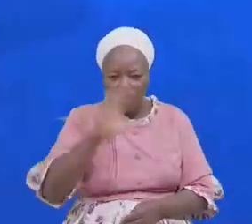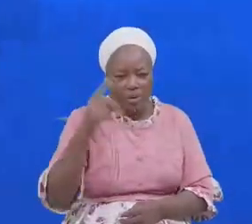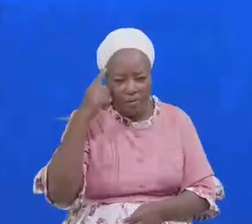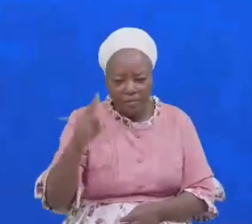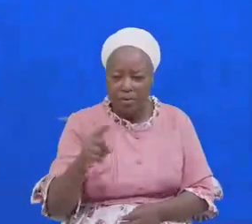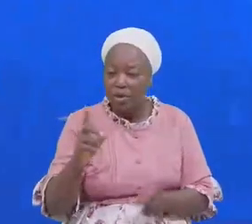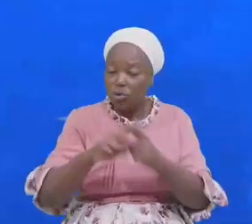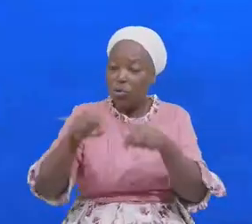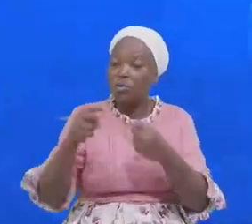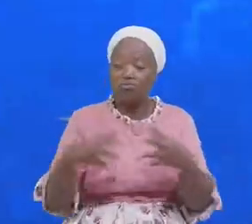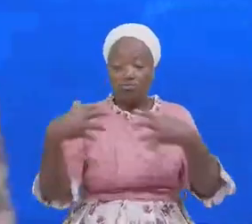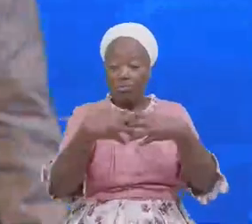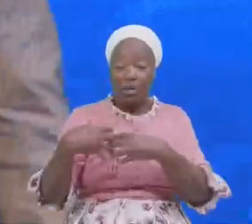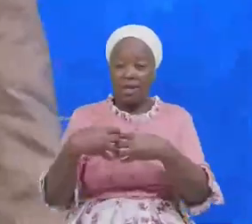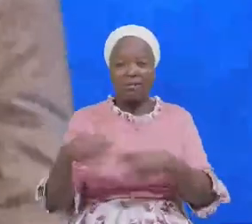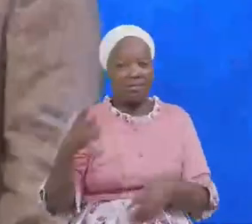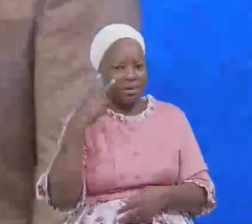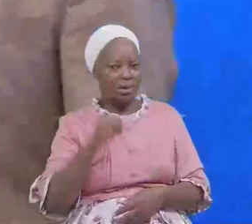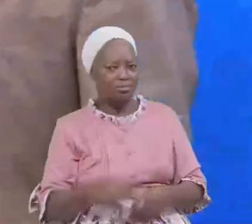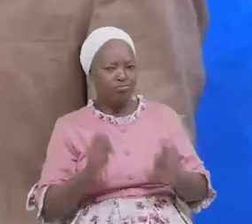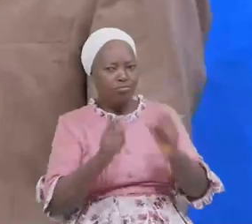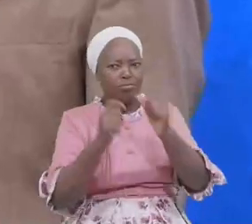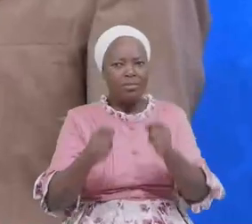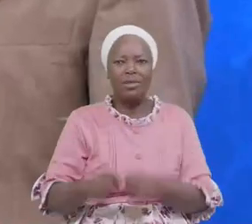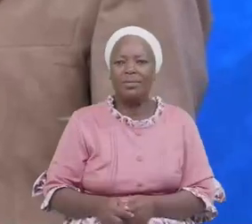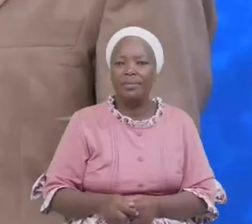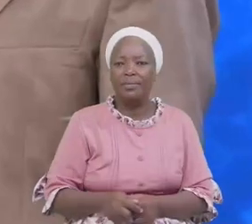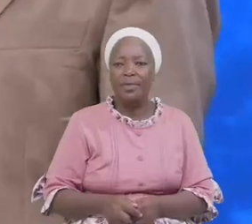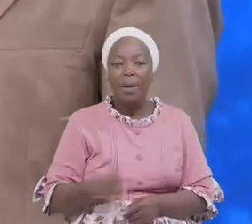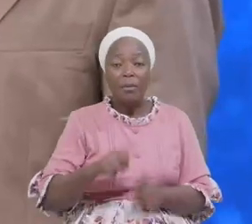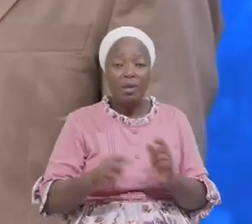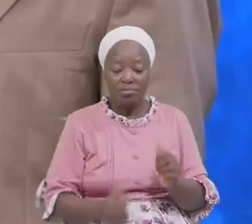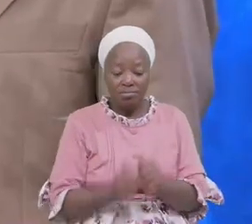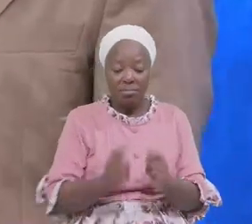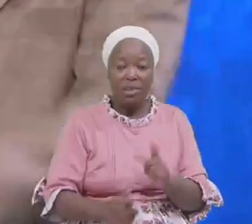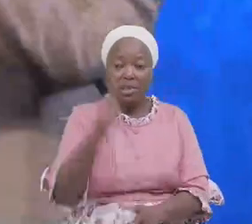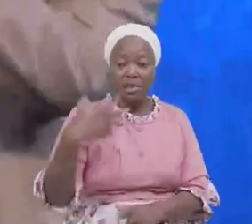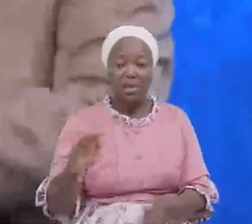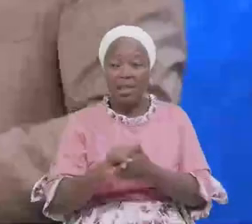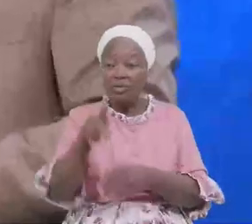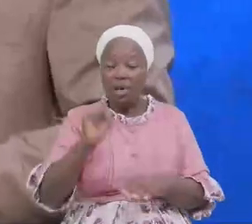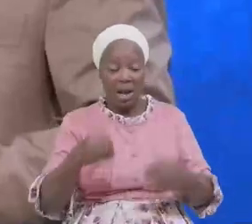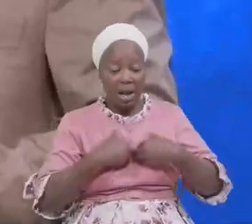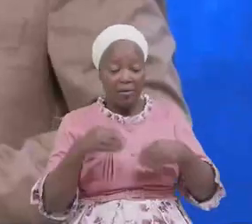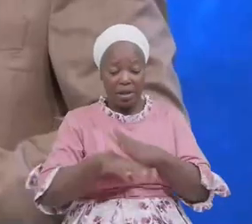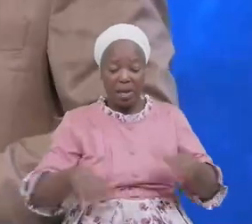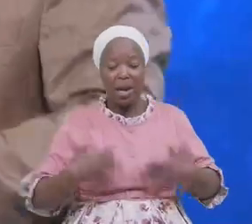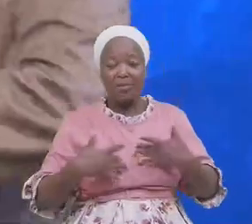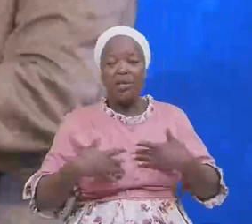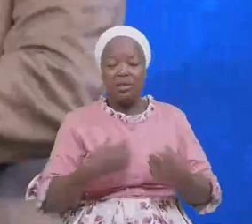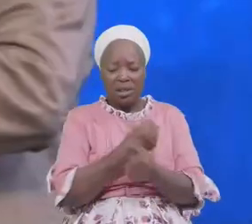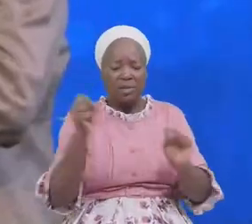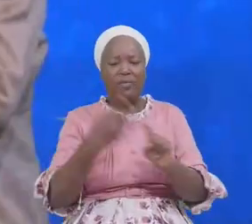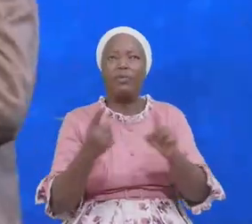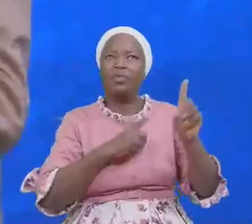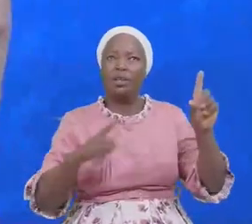Quand ils veulent voyager à l'étranger, ils se hâtent. Mais la plus grande chose que vous pouvez avoir dans la vie, le salut de la part du